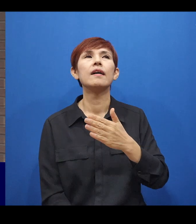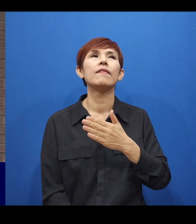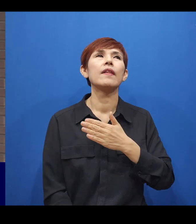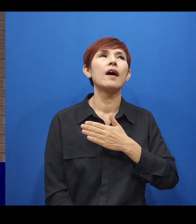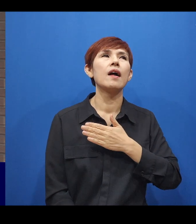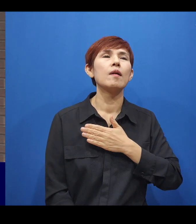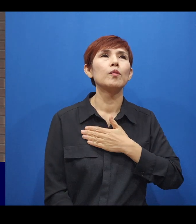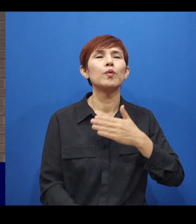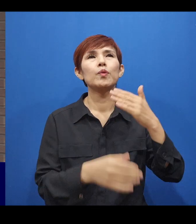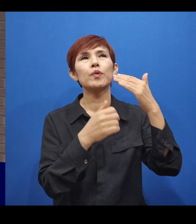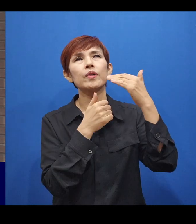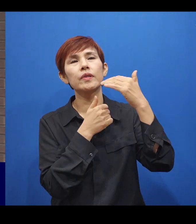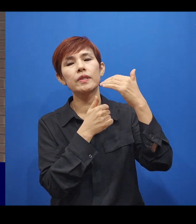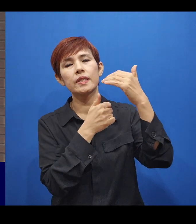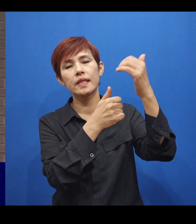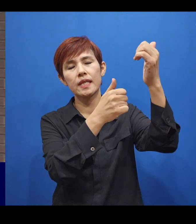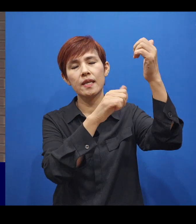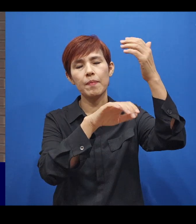날